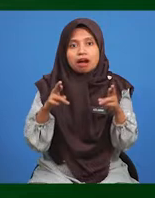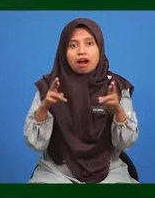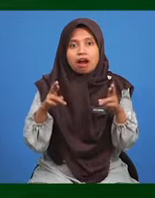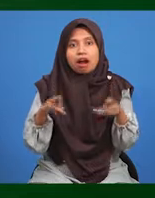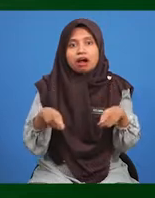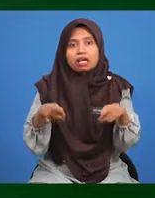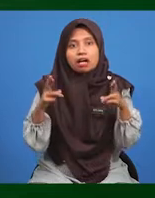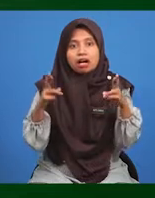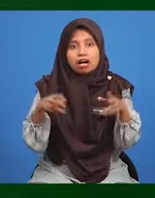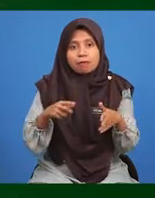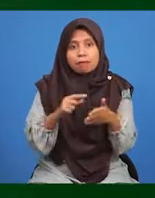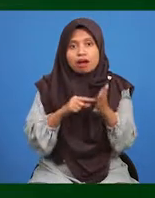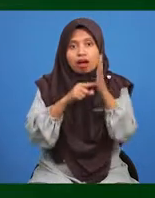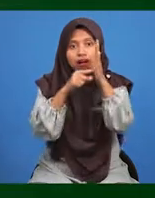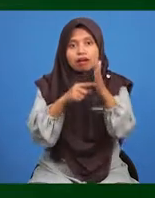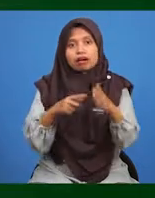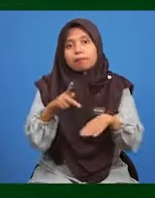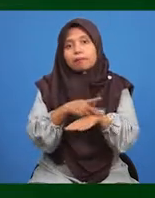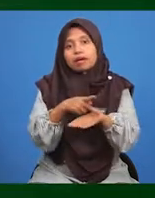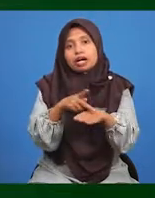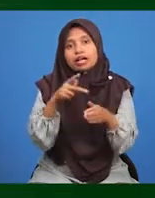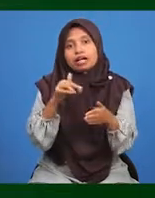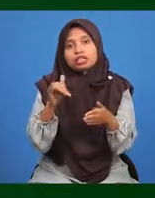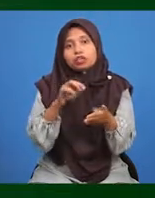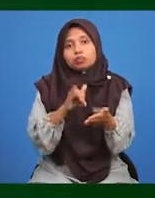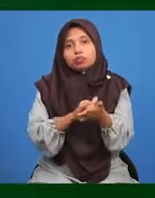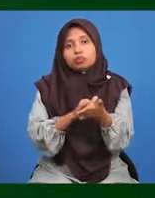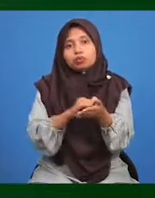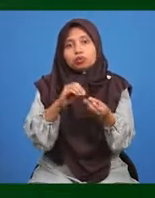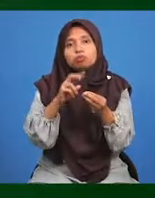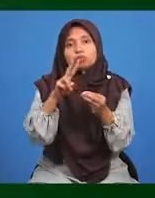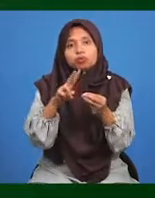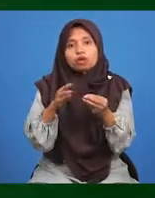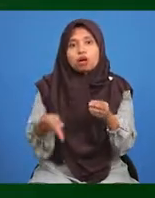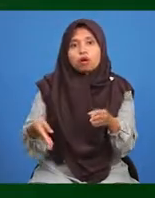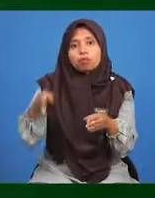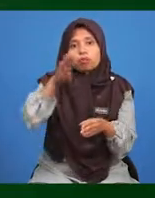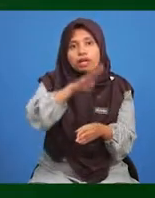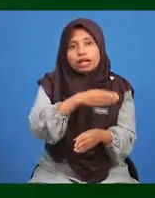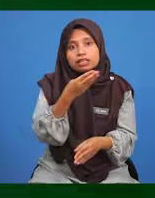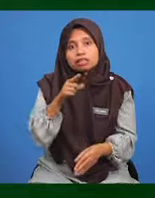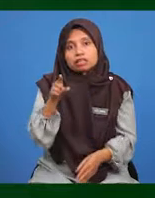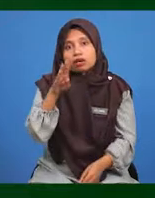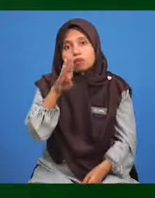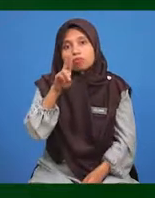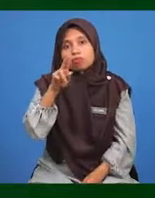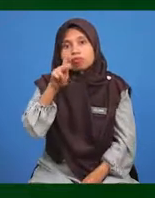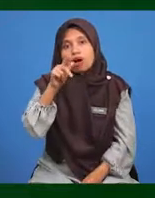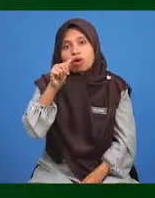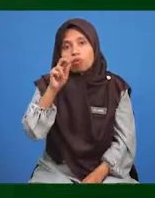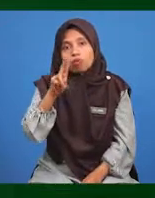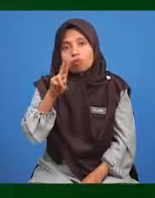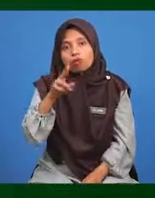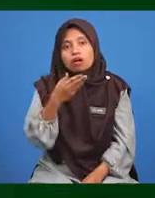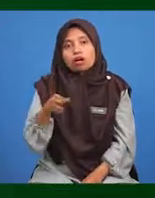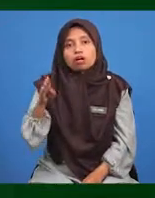Perkataan kedua ialah bukit bukau. Contoh ayatnya ialah bukit